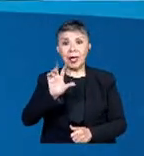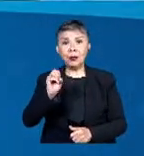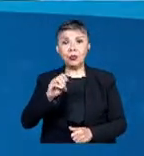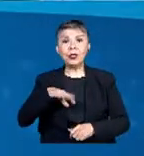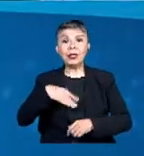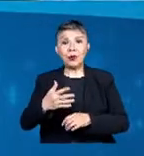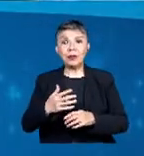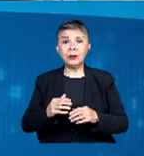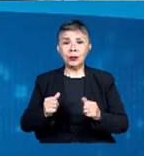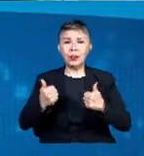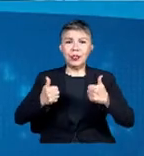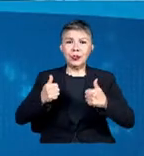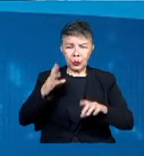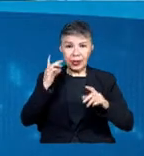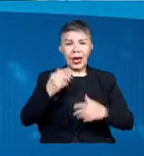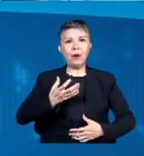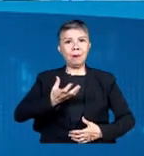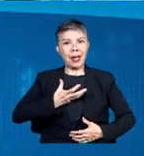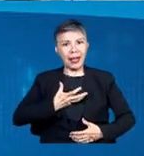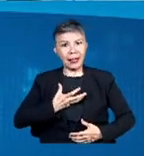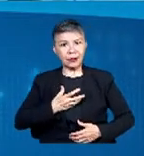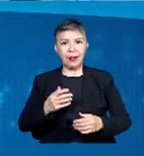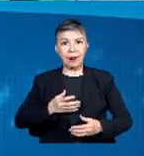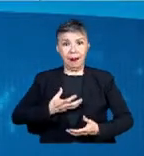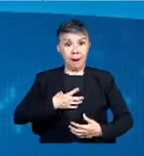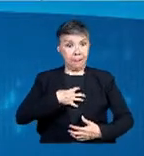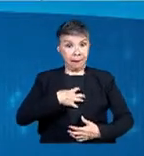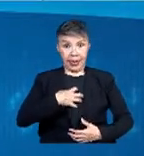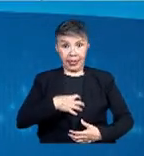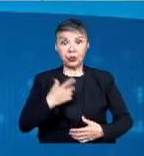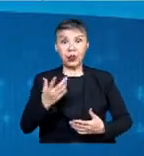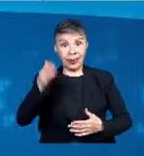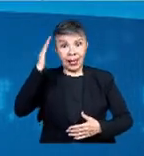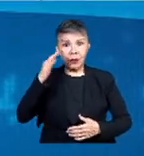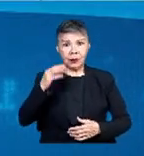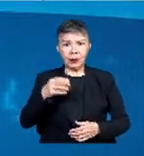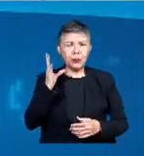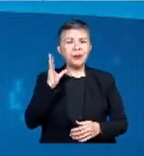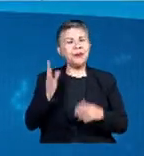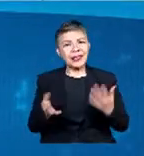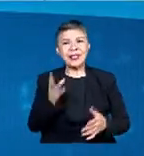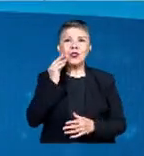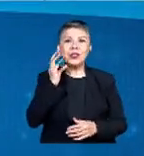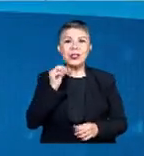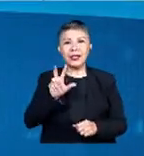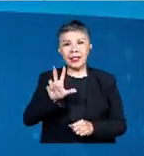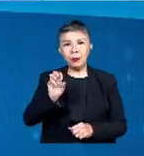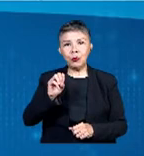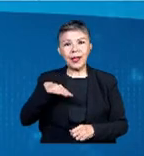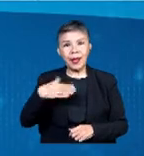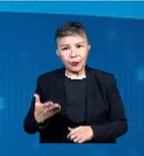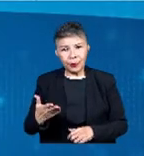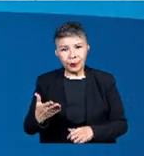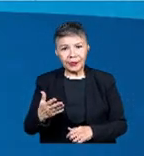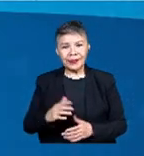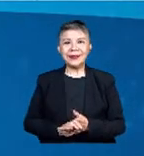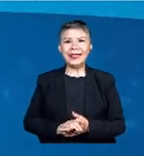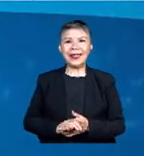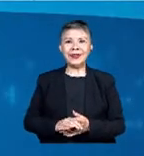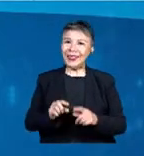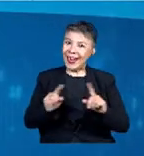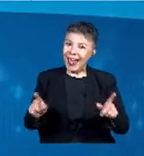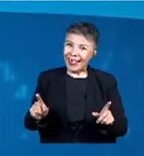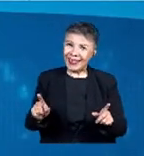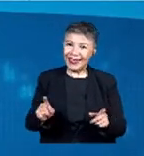menemukan bakatnya, menemukan skillnya untuk menjadi atlet, di usia 30 ini adalah membuktikan bahwa mereka